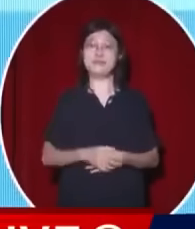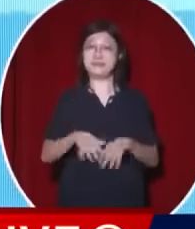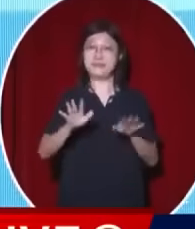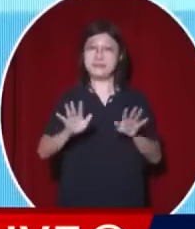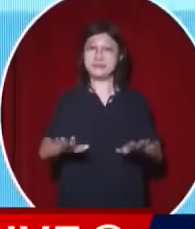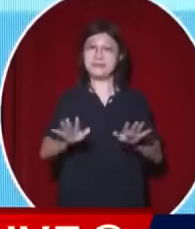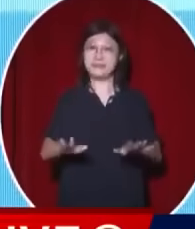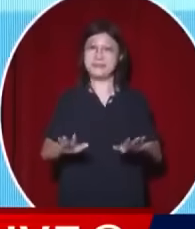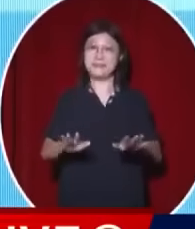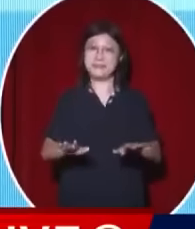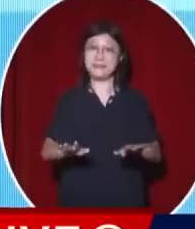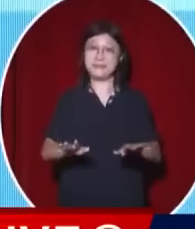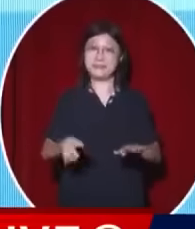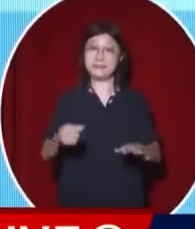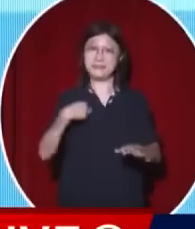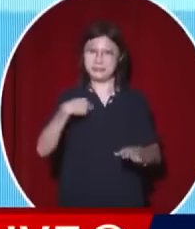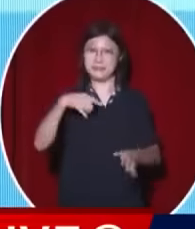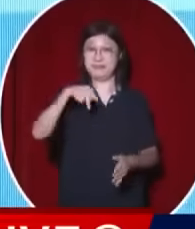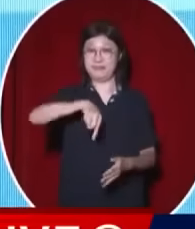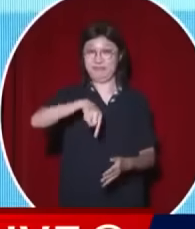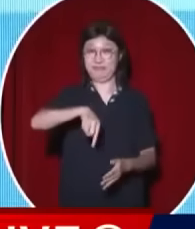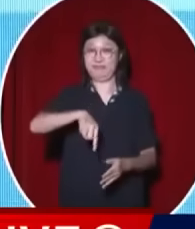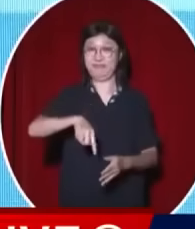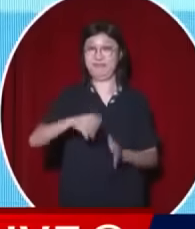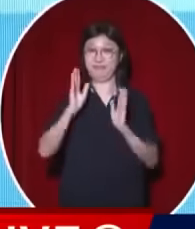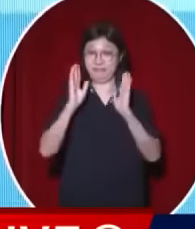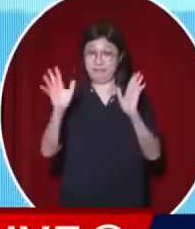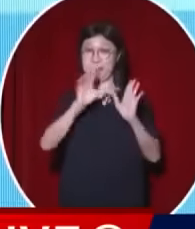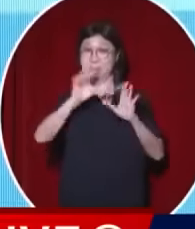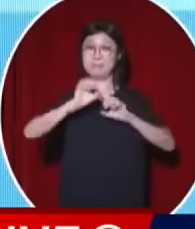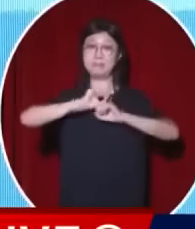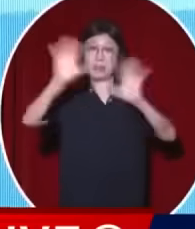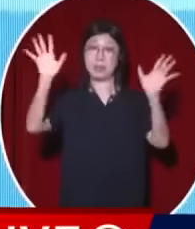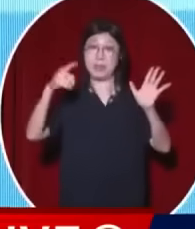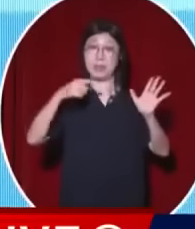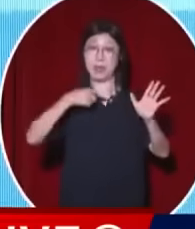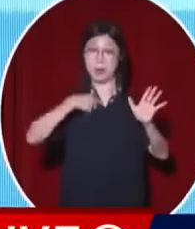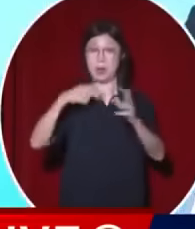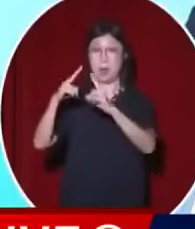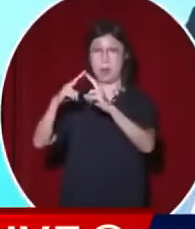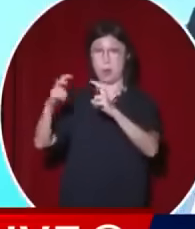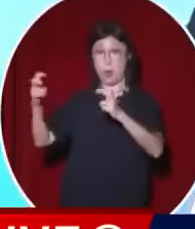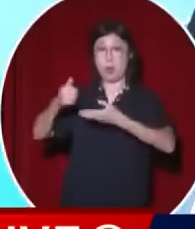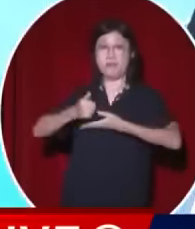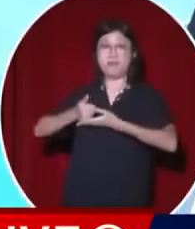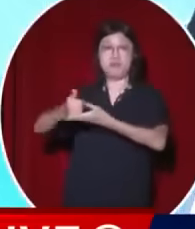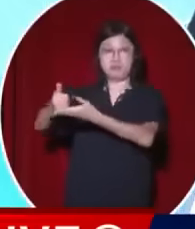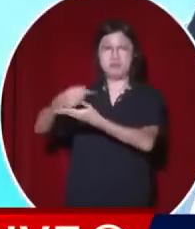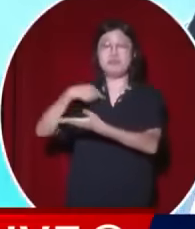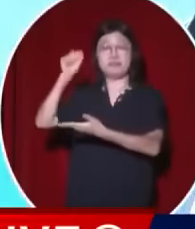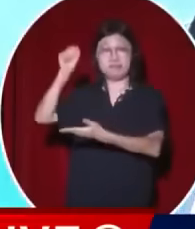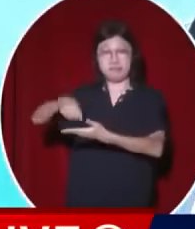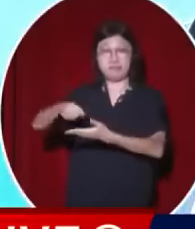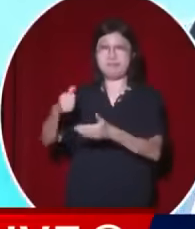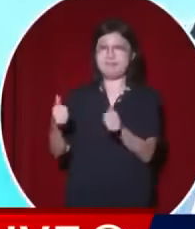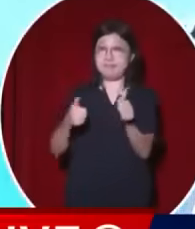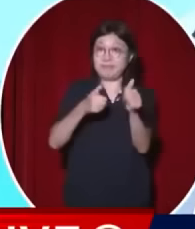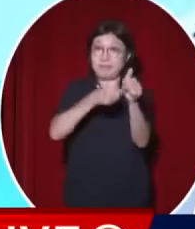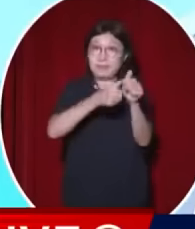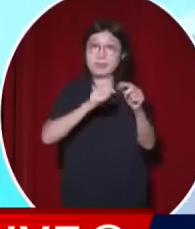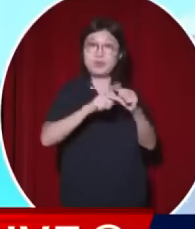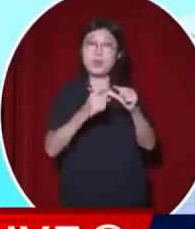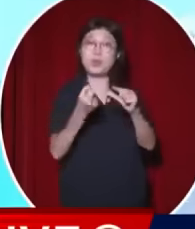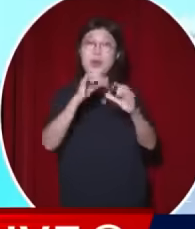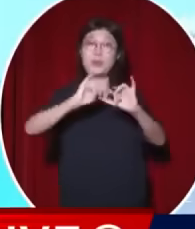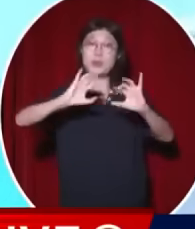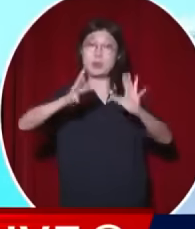今天在这里正式告诉大家，我接受郭台铭先生的邀请，搭档参选中华民国